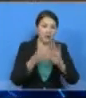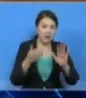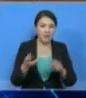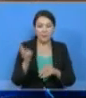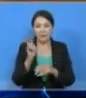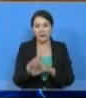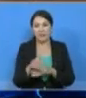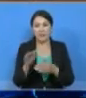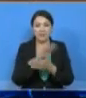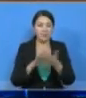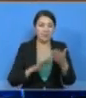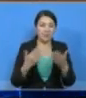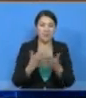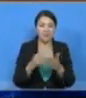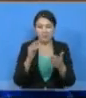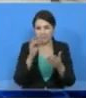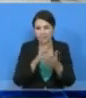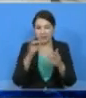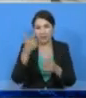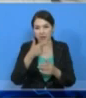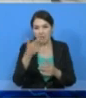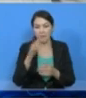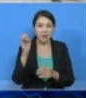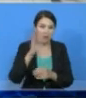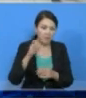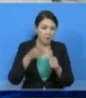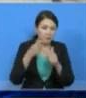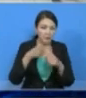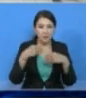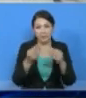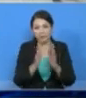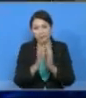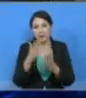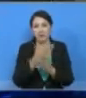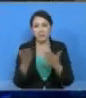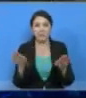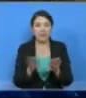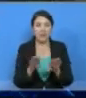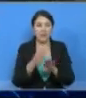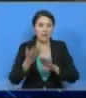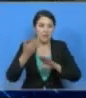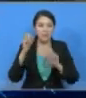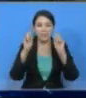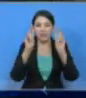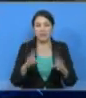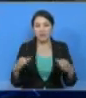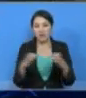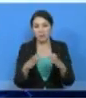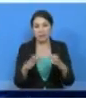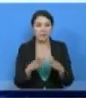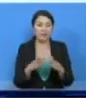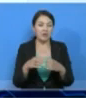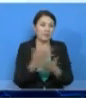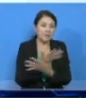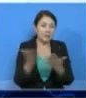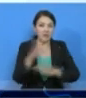барғанда жазбай жаңылмай табу үшін оларға географиялық және тарихи есімдер беру ұсынылған. Сөйтіп болған дейін арнайы құрылған топтың нұсқауымен